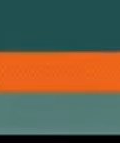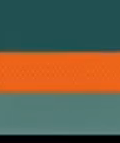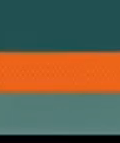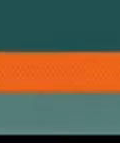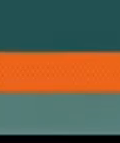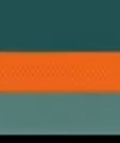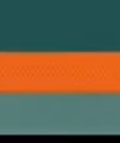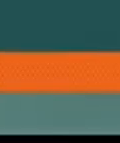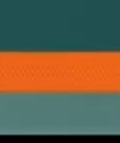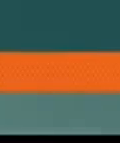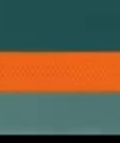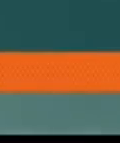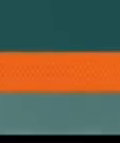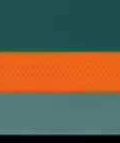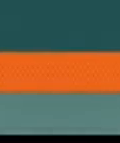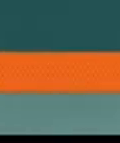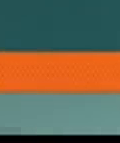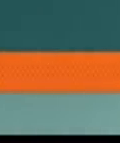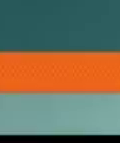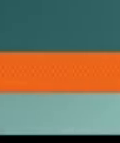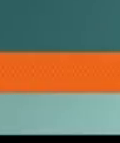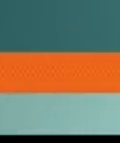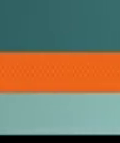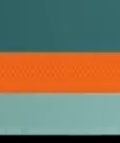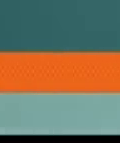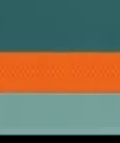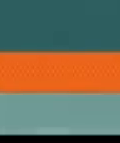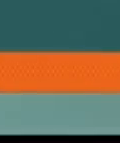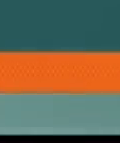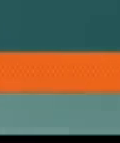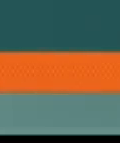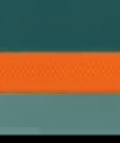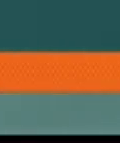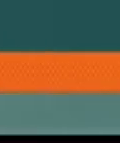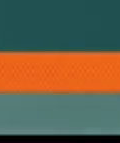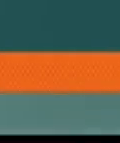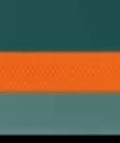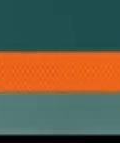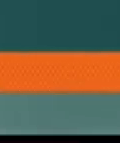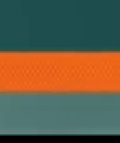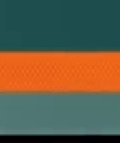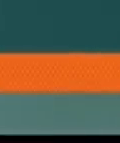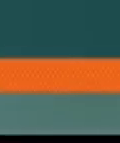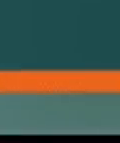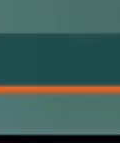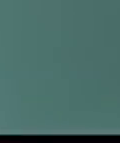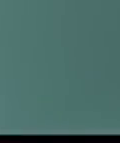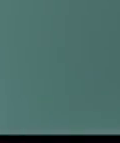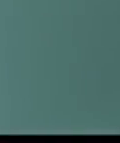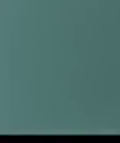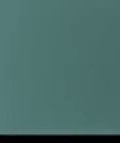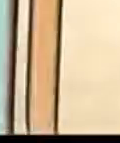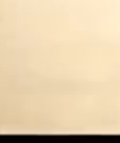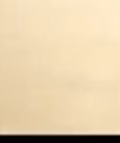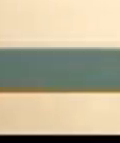خادم الحرمين الشريفين وسمو ولي العهد يهنئان الدوق الأكبر لدوقية لوكسمبورغ الكبرى بمناسبة ذكرى اليوم الوطني لبلاده.